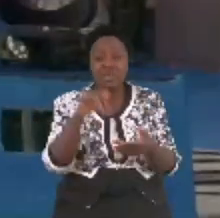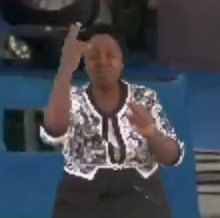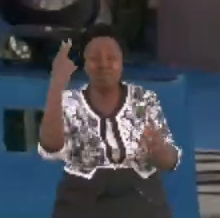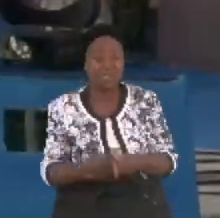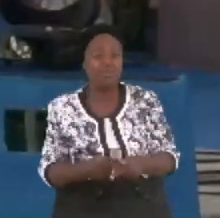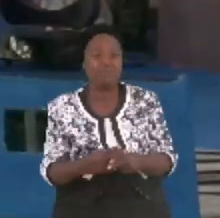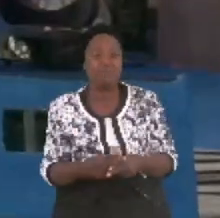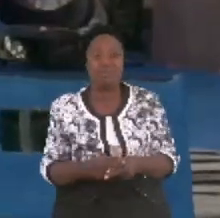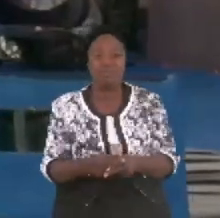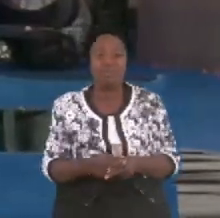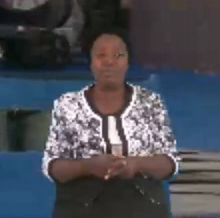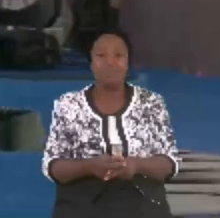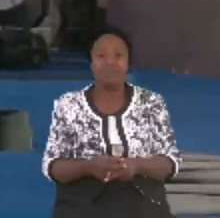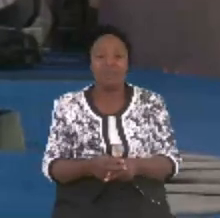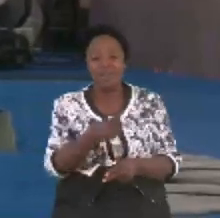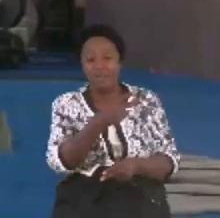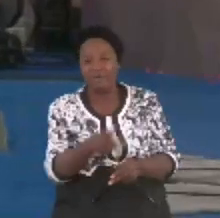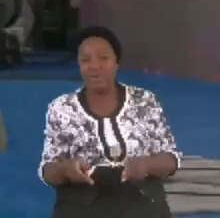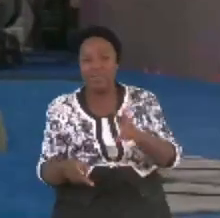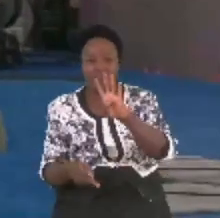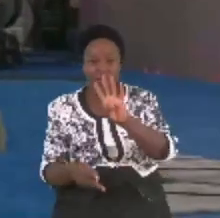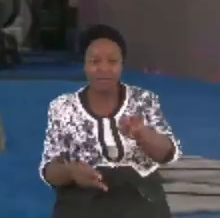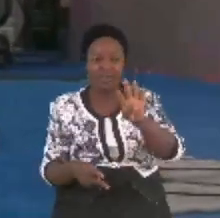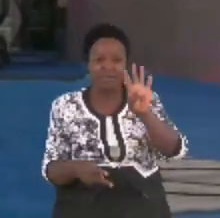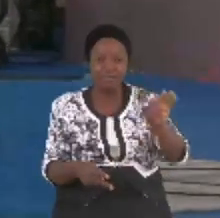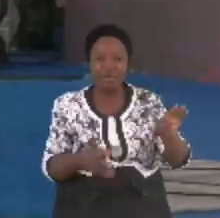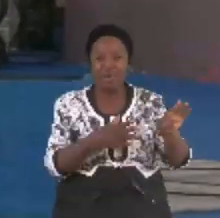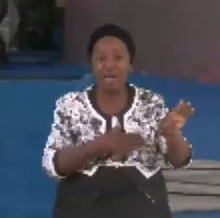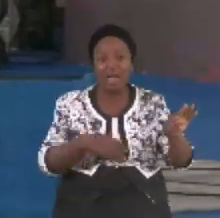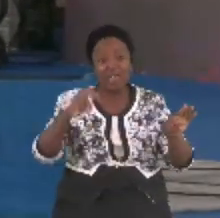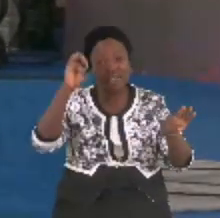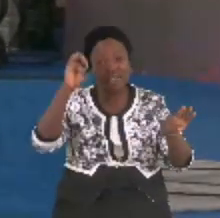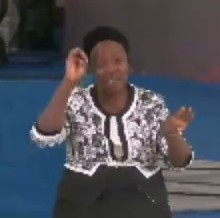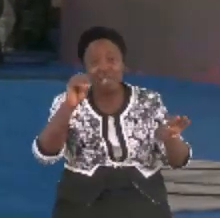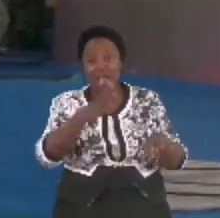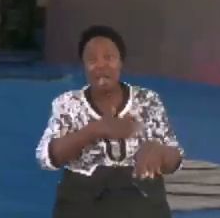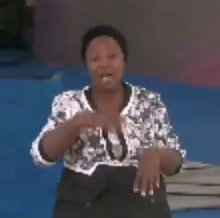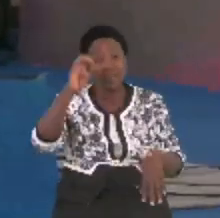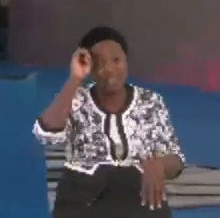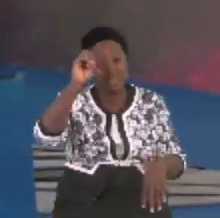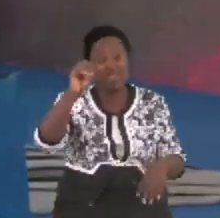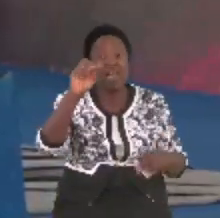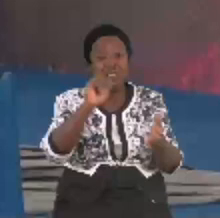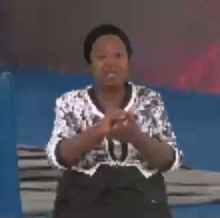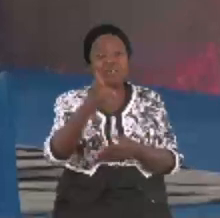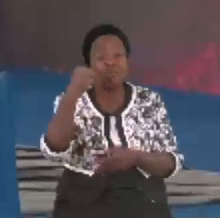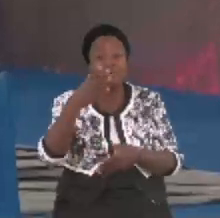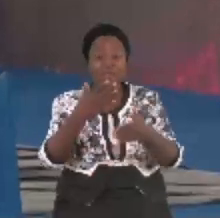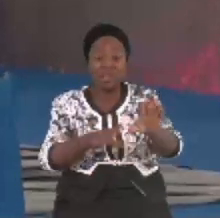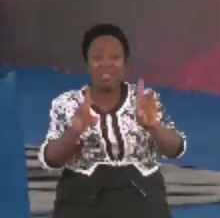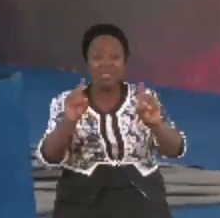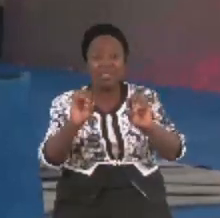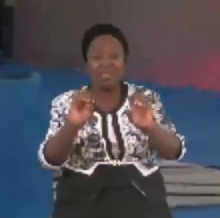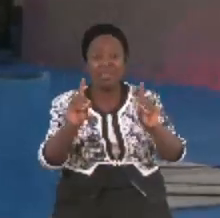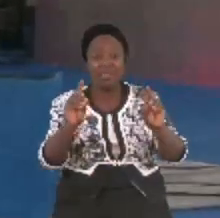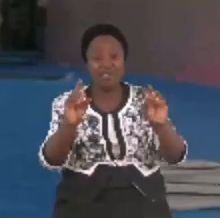Jésus! Verset 44, et le mort sortit, les pieds et